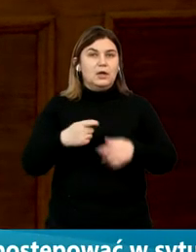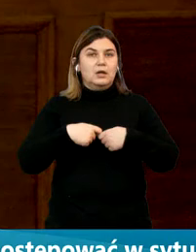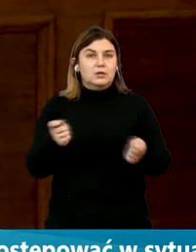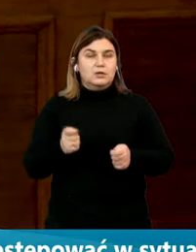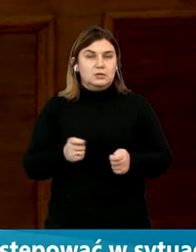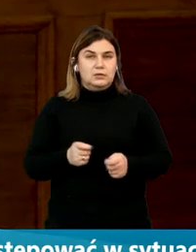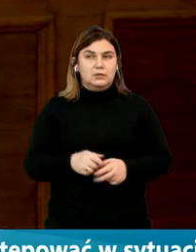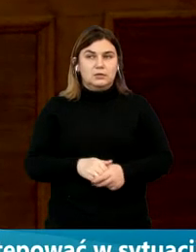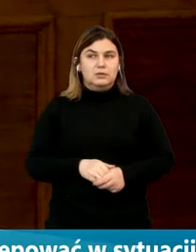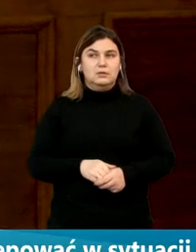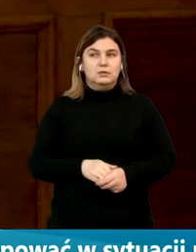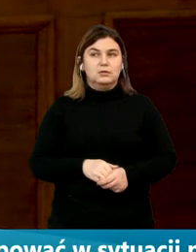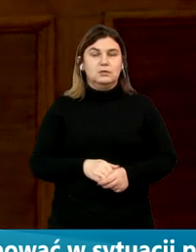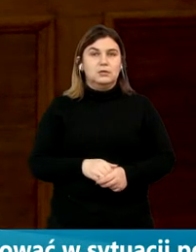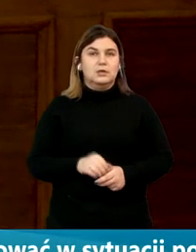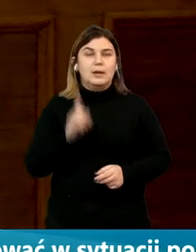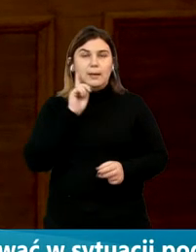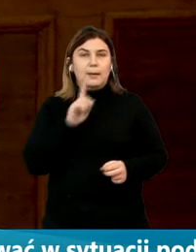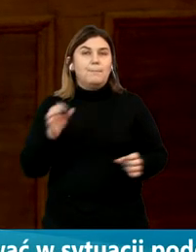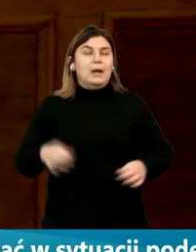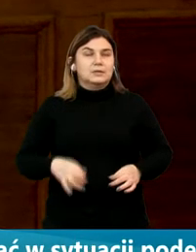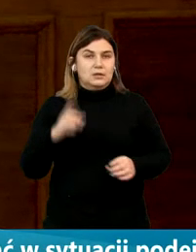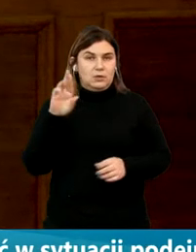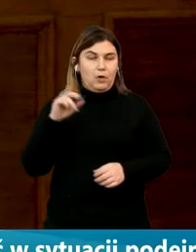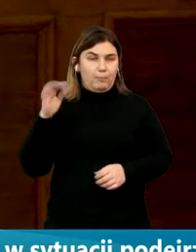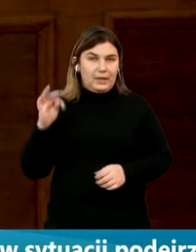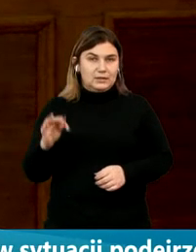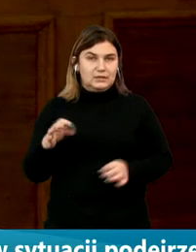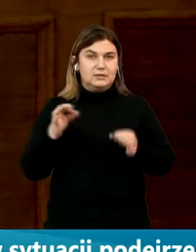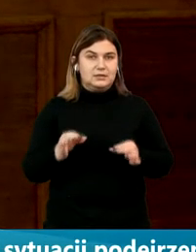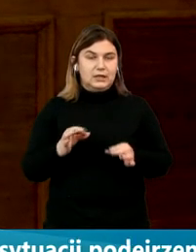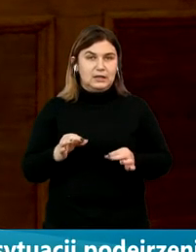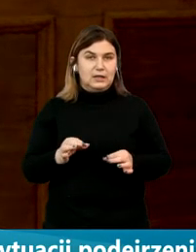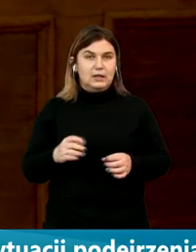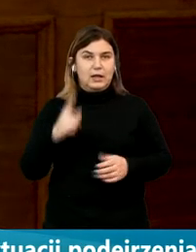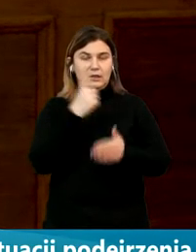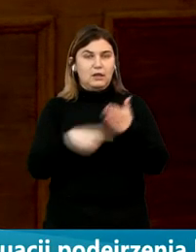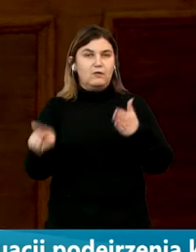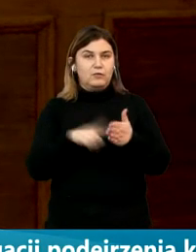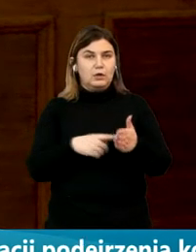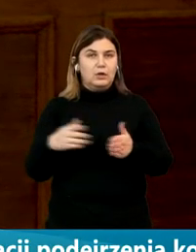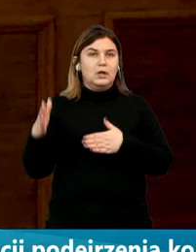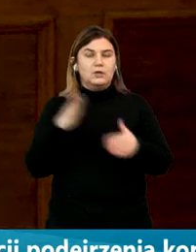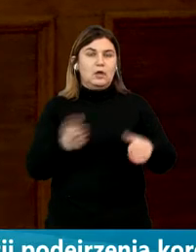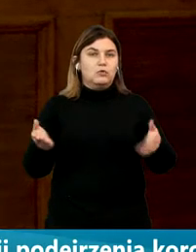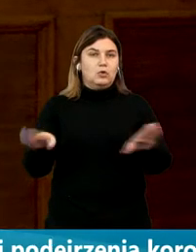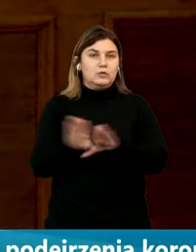Tak rozumiem. Panie Robercie, w tej chwili likwidujemy, czyli szykujemy się do